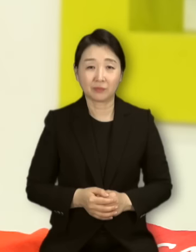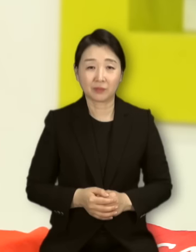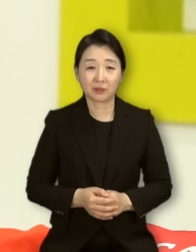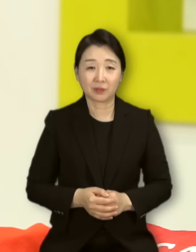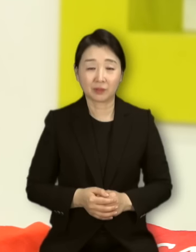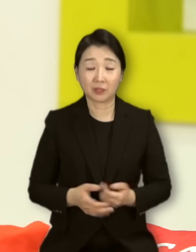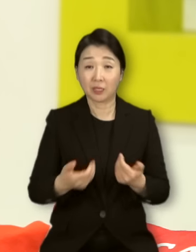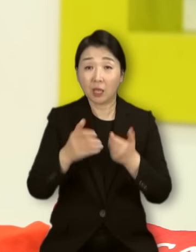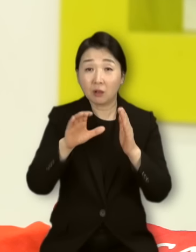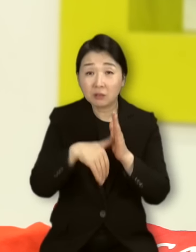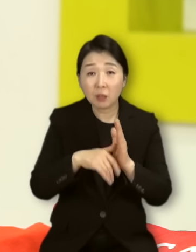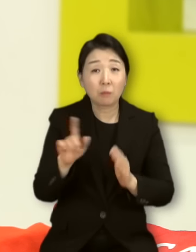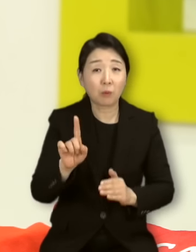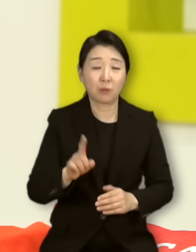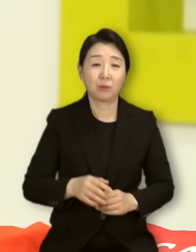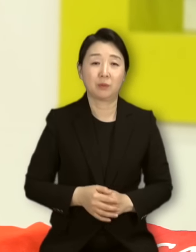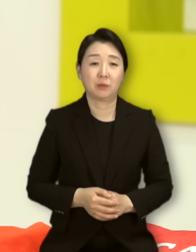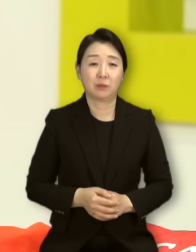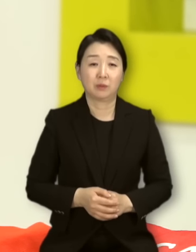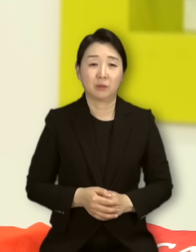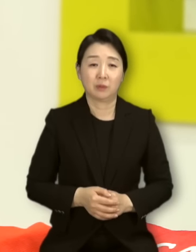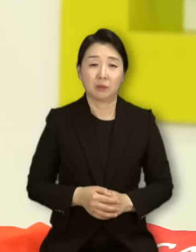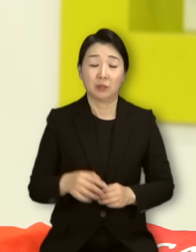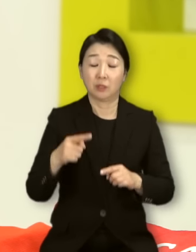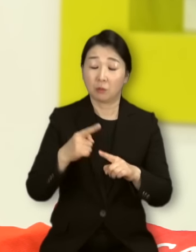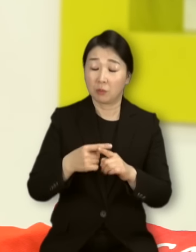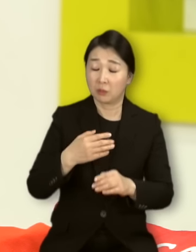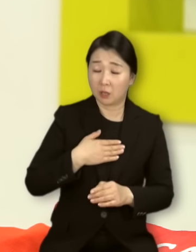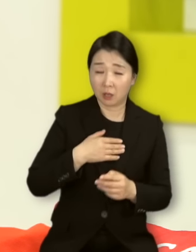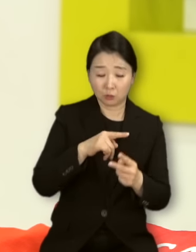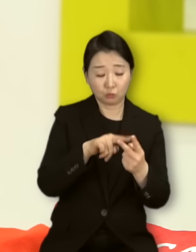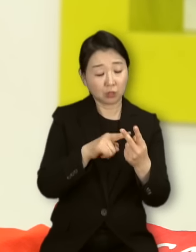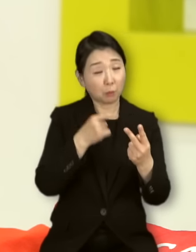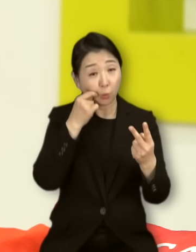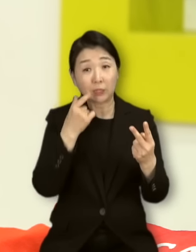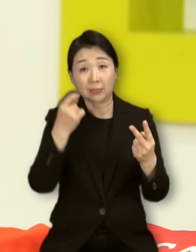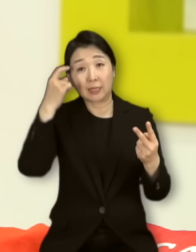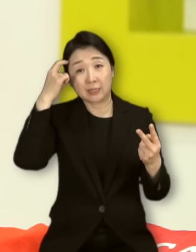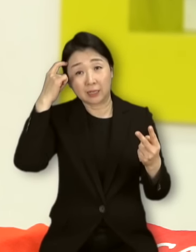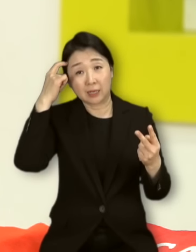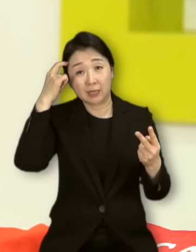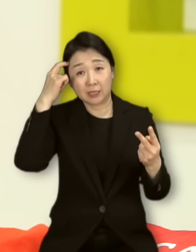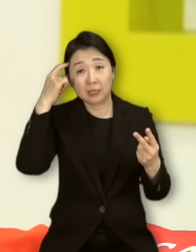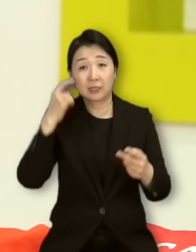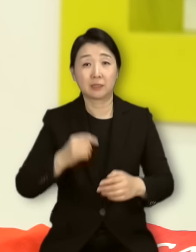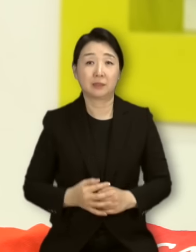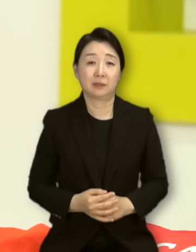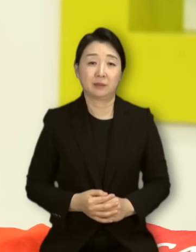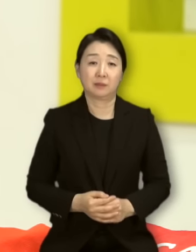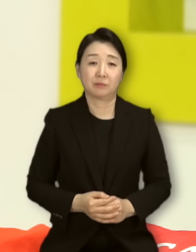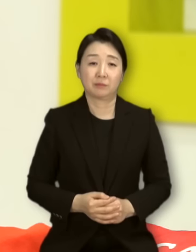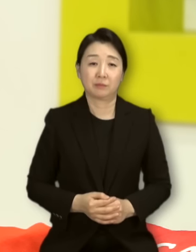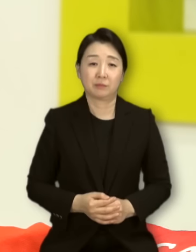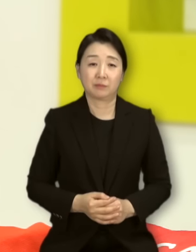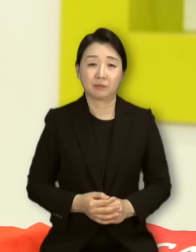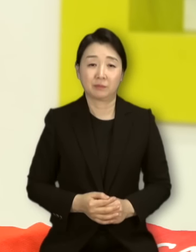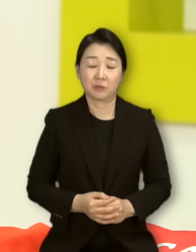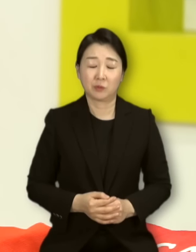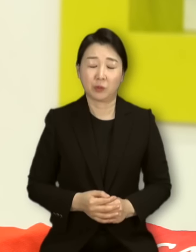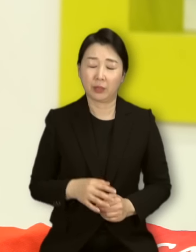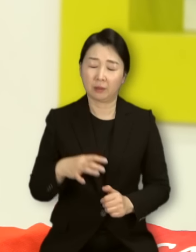않을까 뭐 이런 생각 약간 강한 압력 압박 같은 것들을 느꼈던 거 예 그걸 심하게 느꼈던